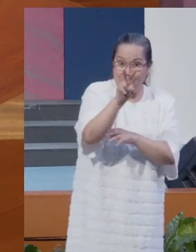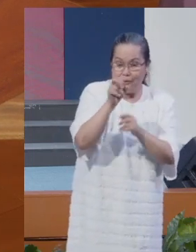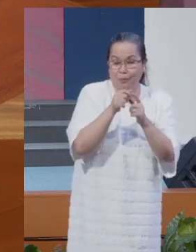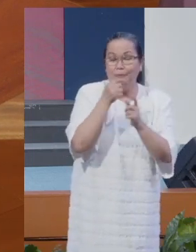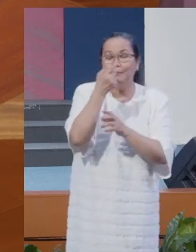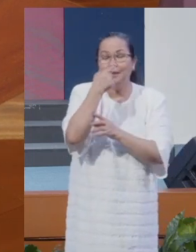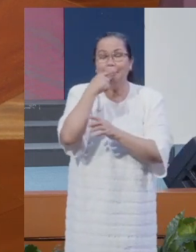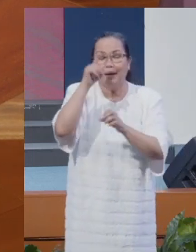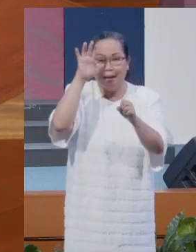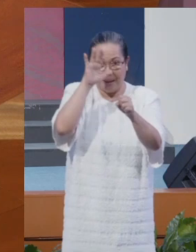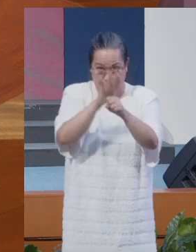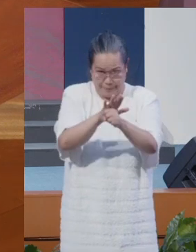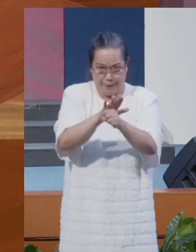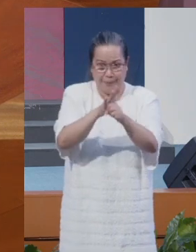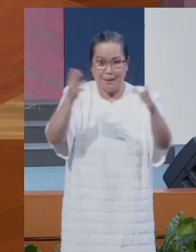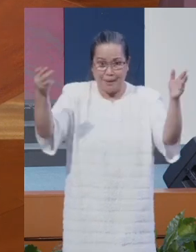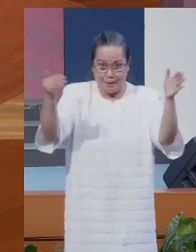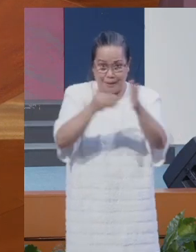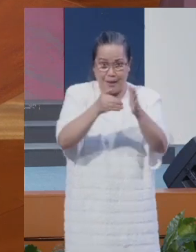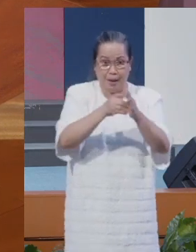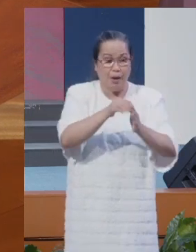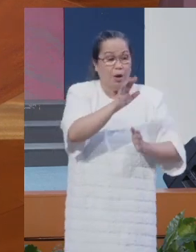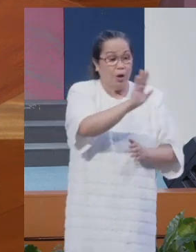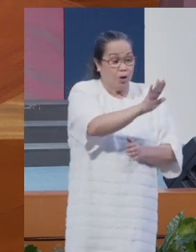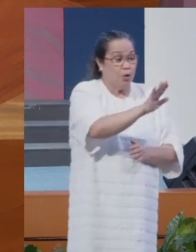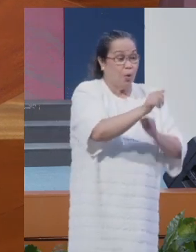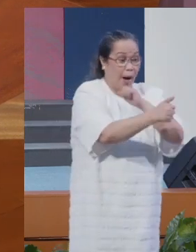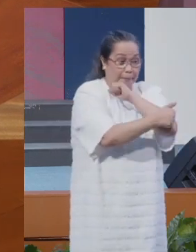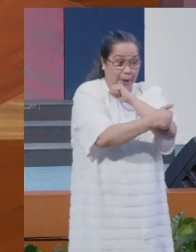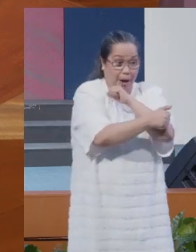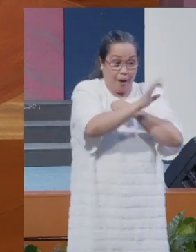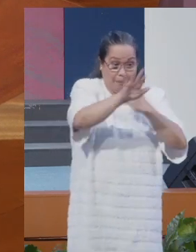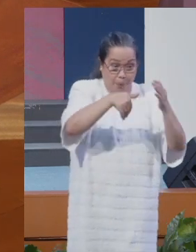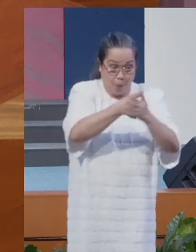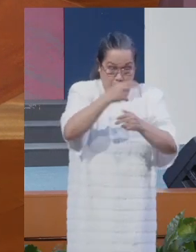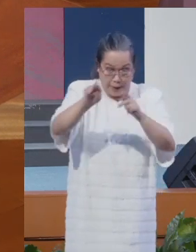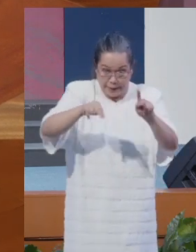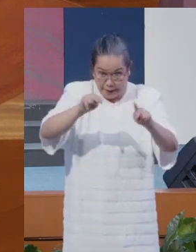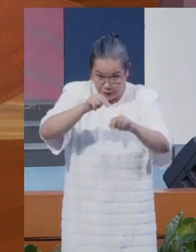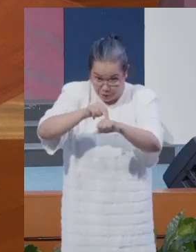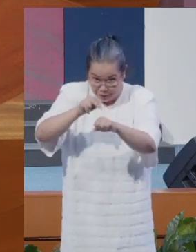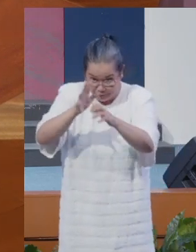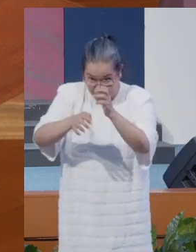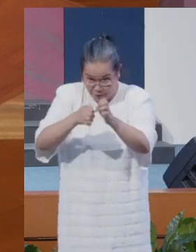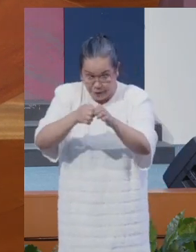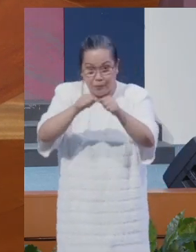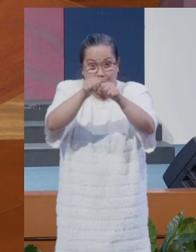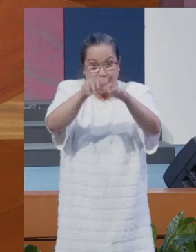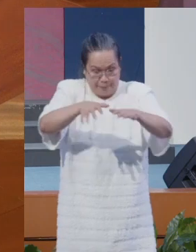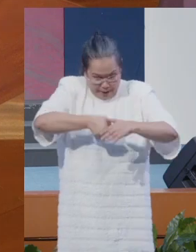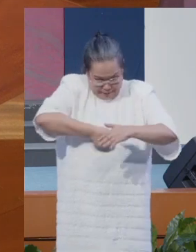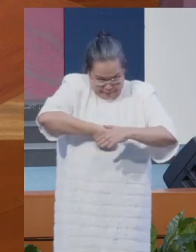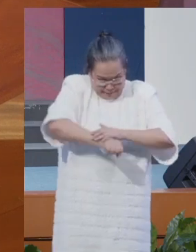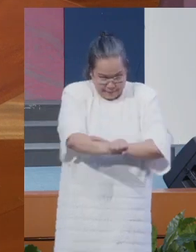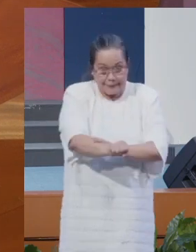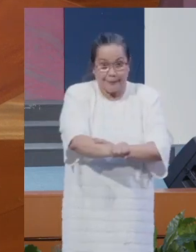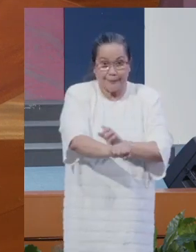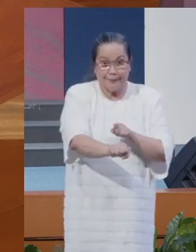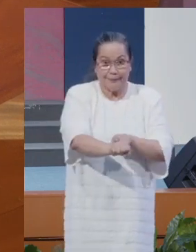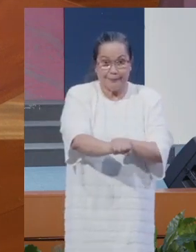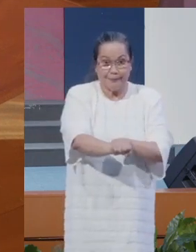pangakong yon. And in your offspring shall all the nations of the earth be blessed, because you